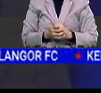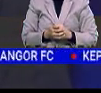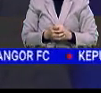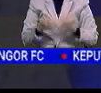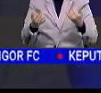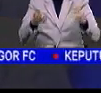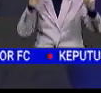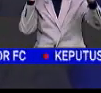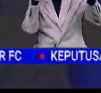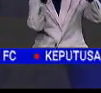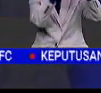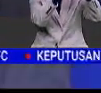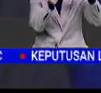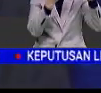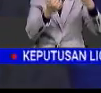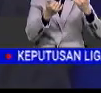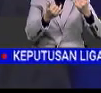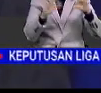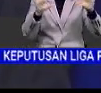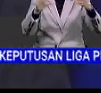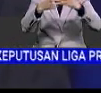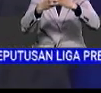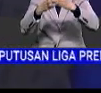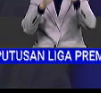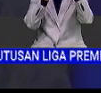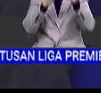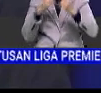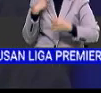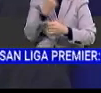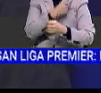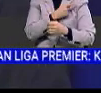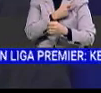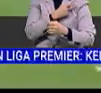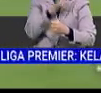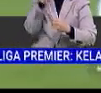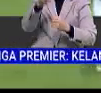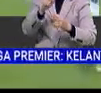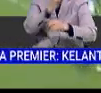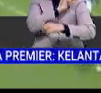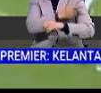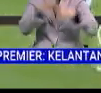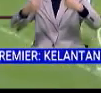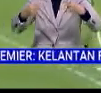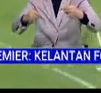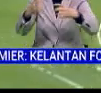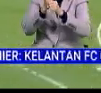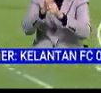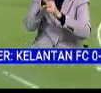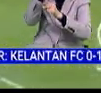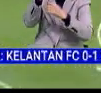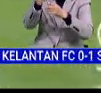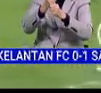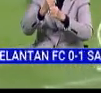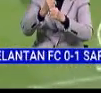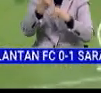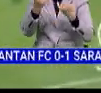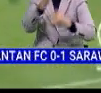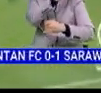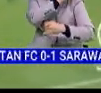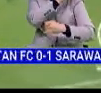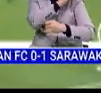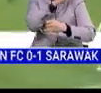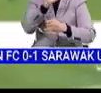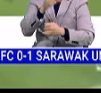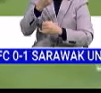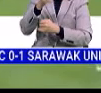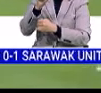expectation about our possession and win game and creating chances. Sementara itu, Ketua Jurulatih Perak Chong